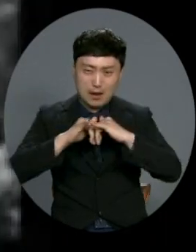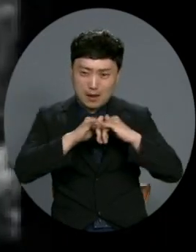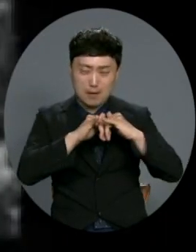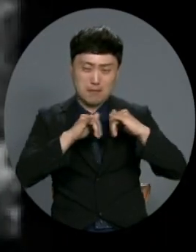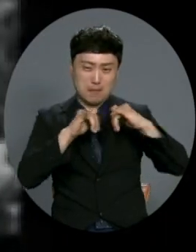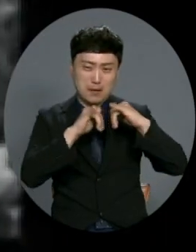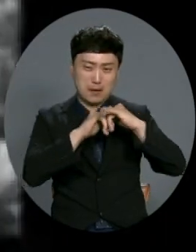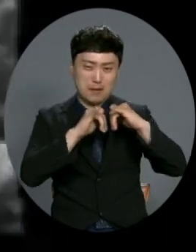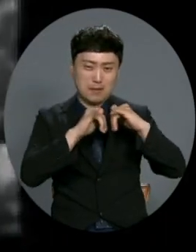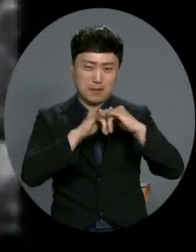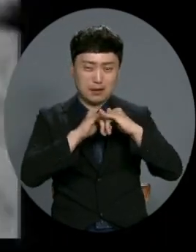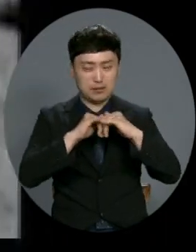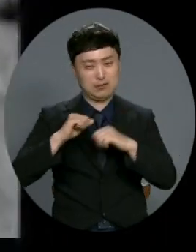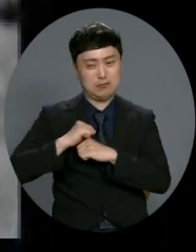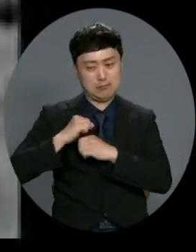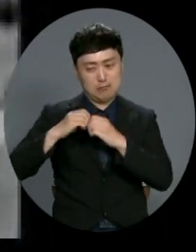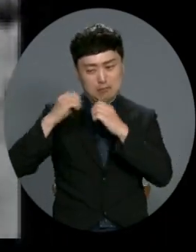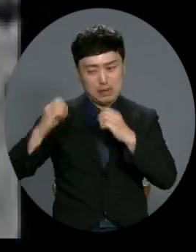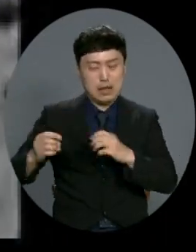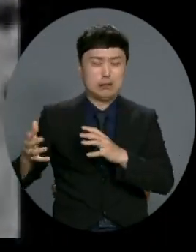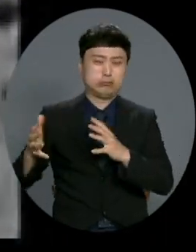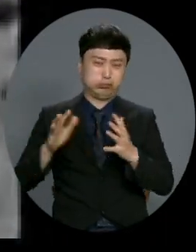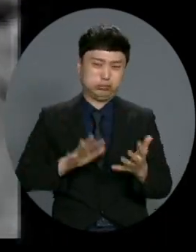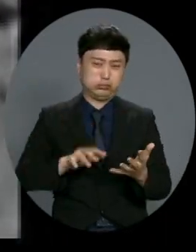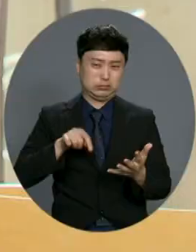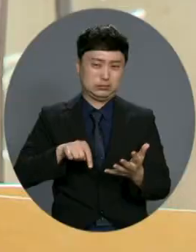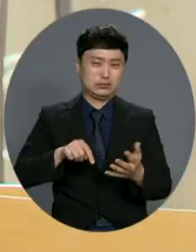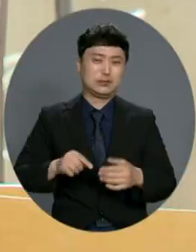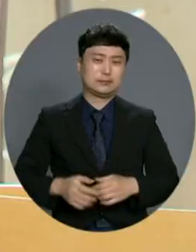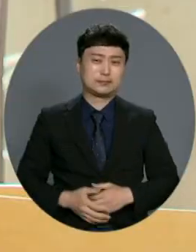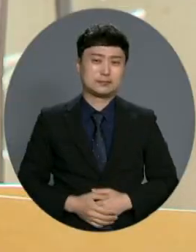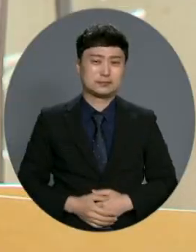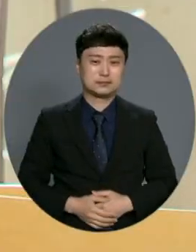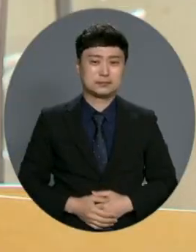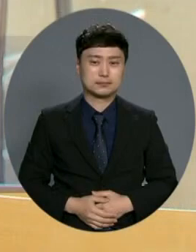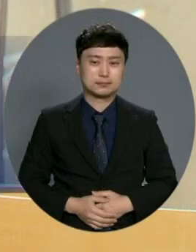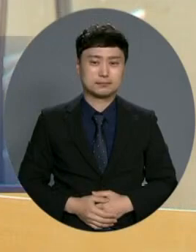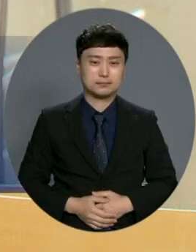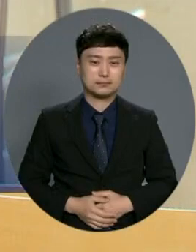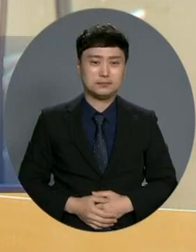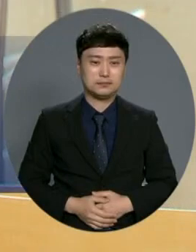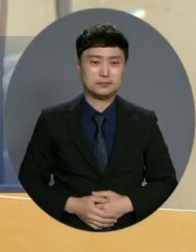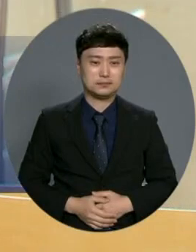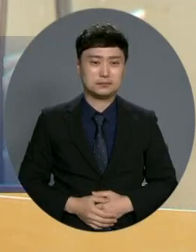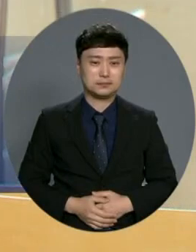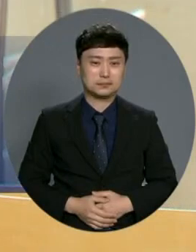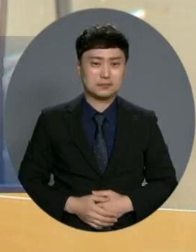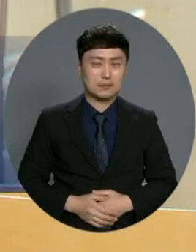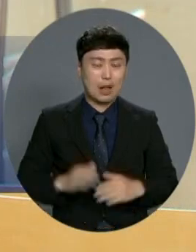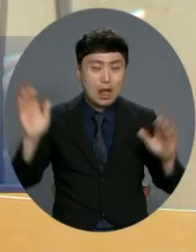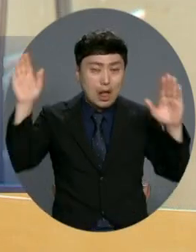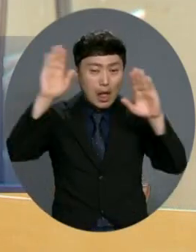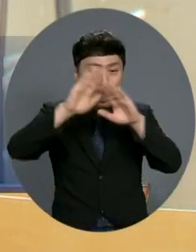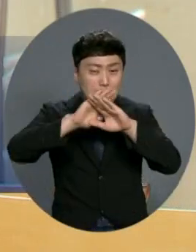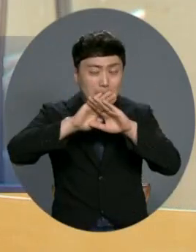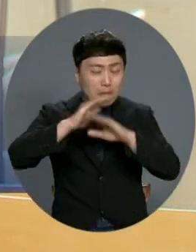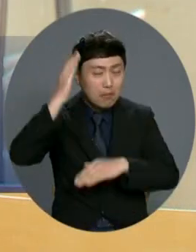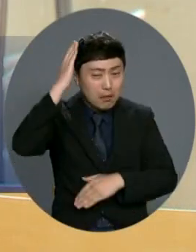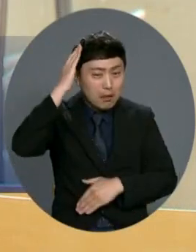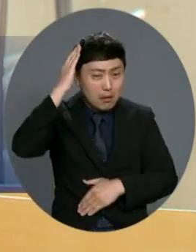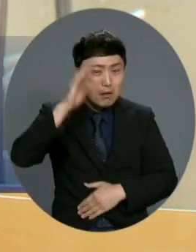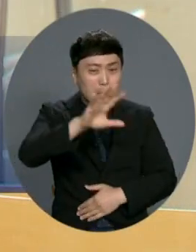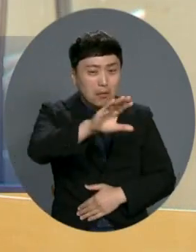오가면서 수많은 전우를 떠나보내야 했습니다. 손을 야밤에 해가지고 머리만